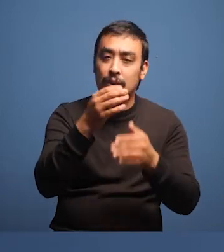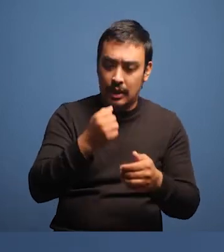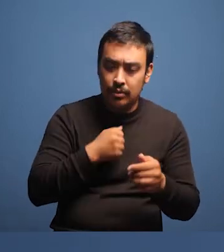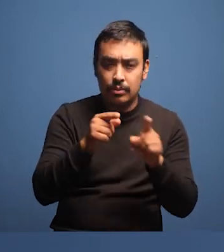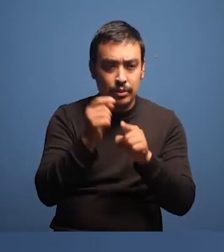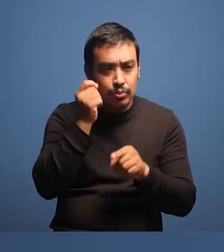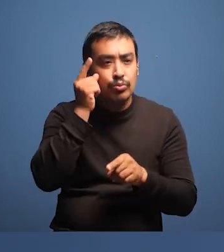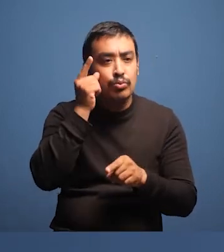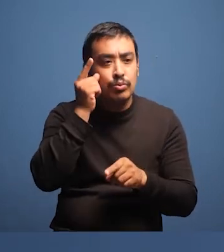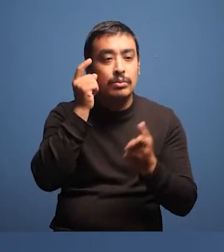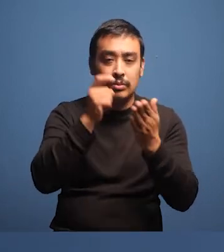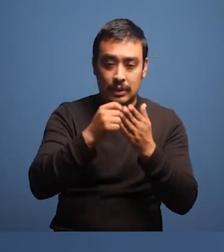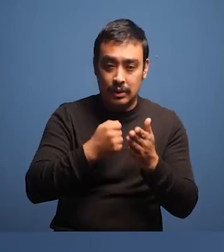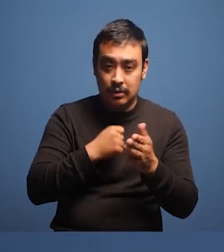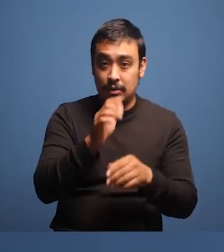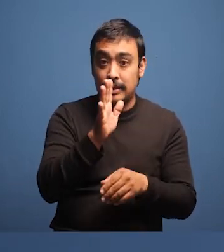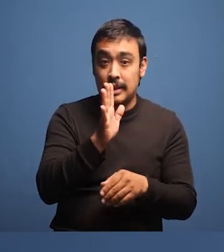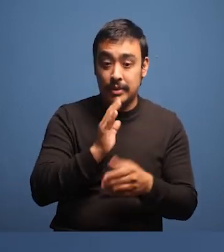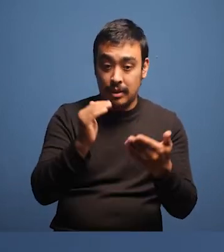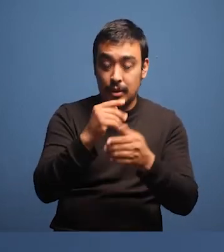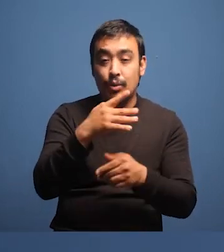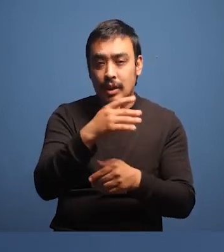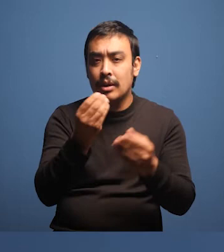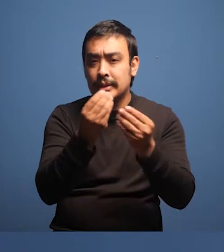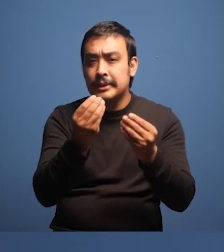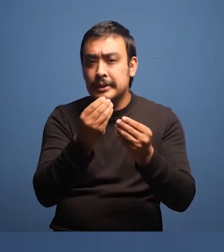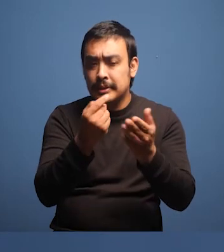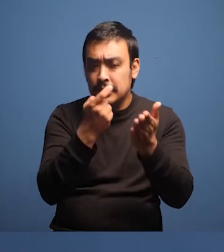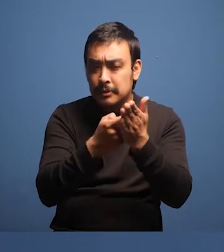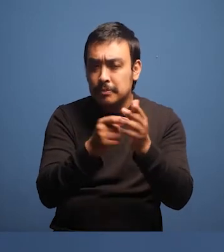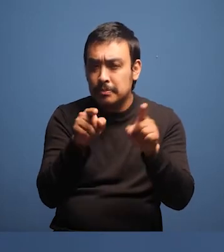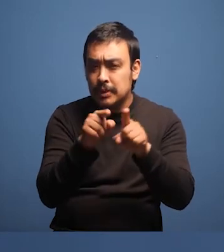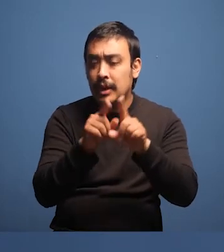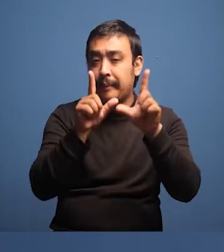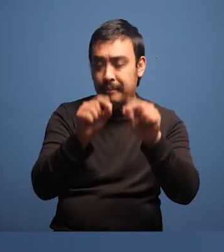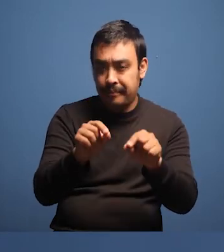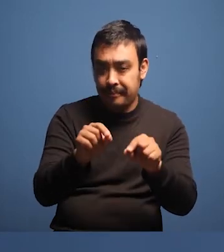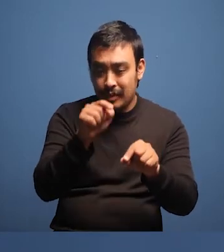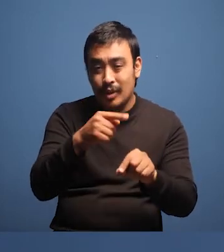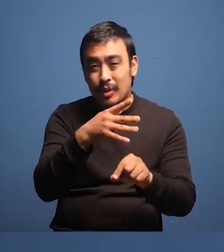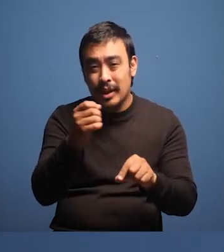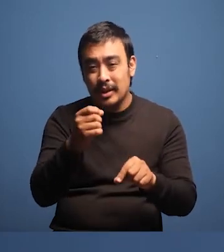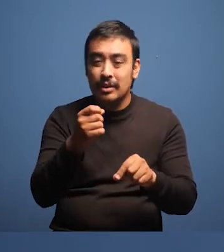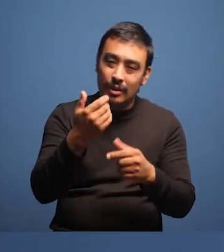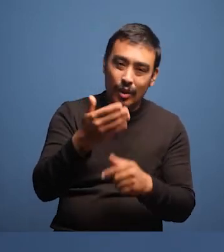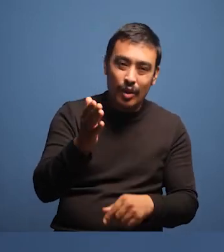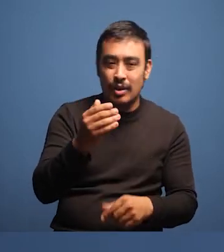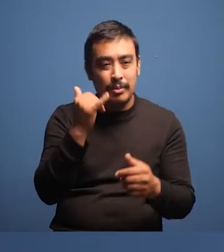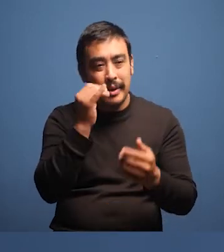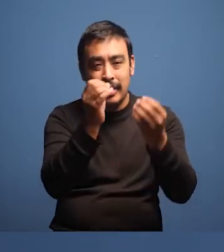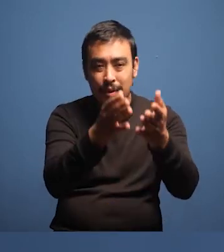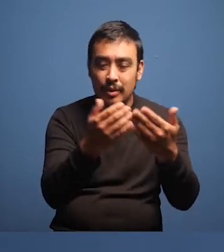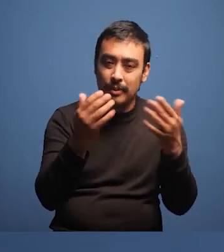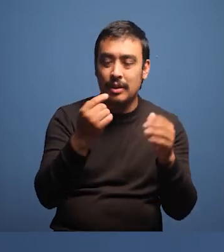बुझाउन थाल्नुपर्छ। तर 5 वर्षसम्म बच्चाहरूको लागि चाहिँ अलिकति क्राइटेरिया पनि मिट गर्नुपर्छ। अब अहिलेको लागि त ल उसलाई मोबाइल दियो